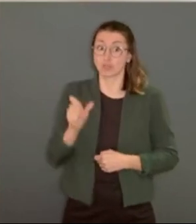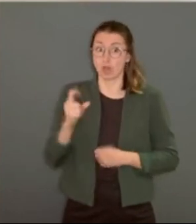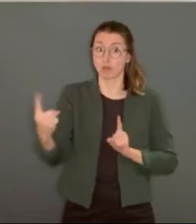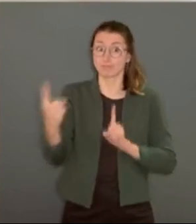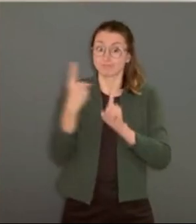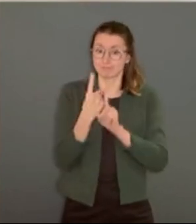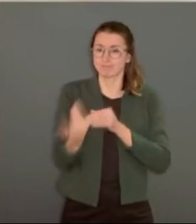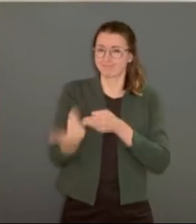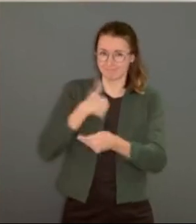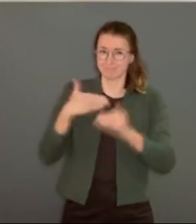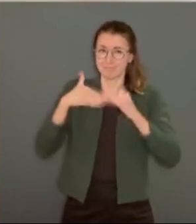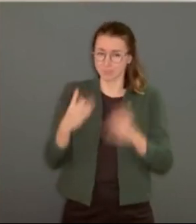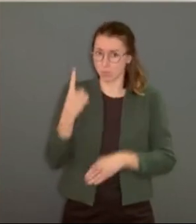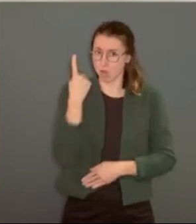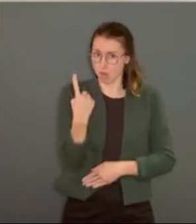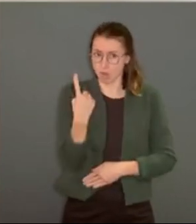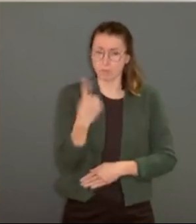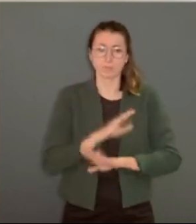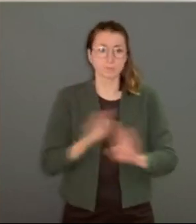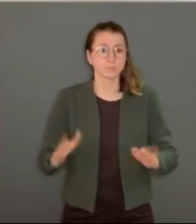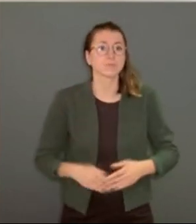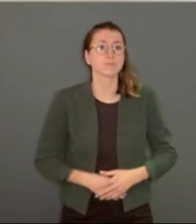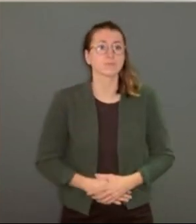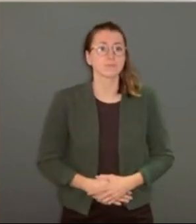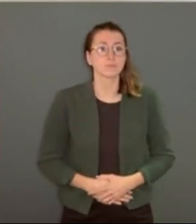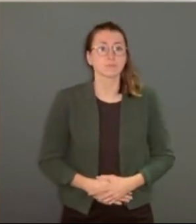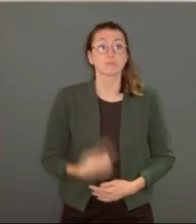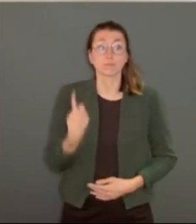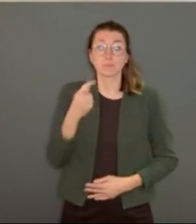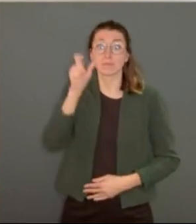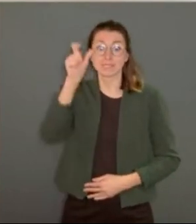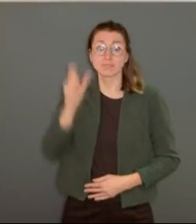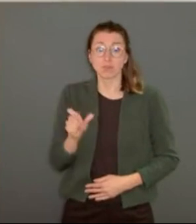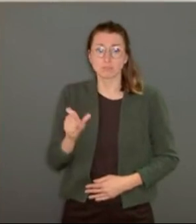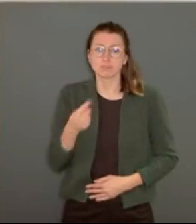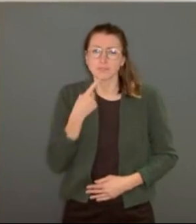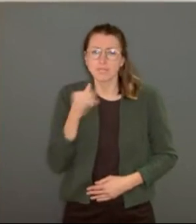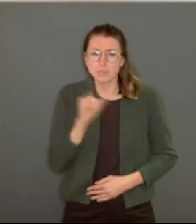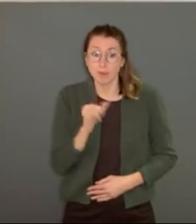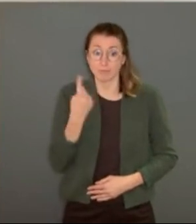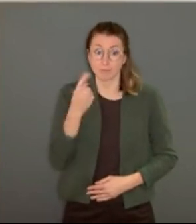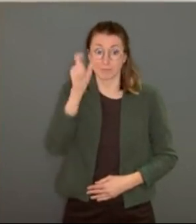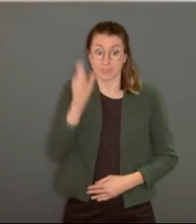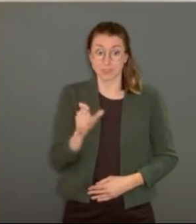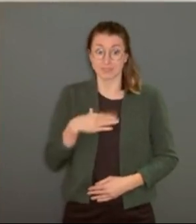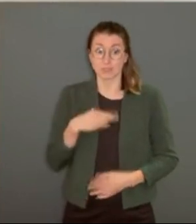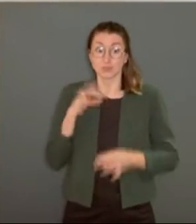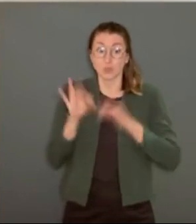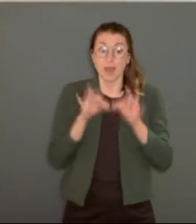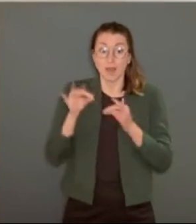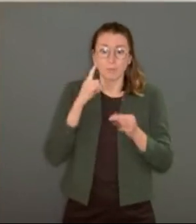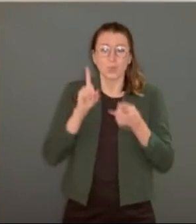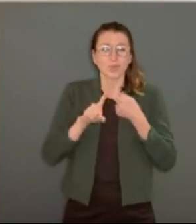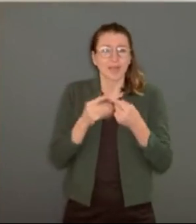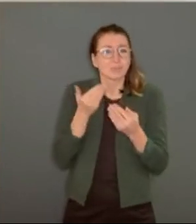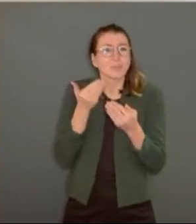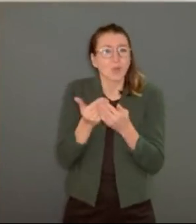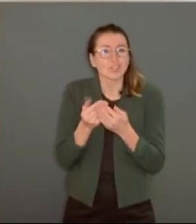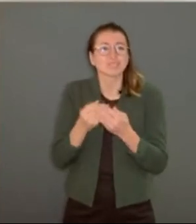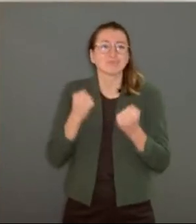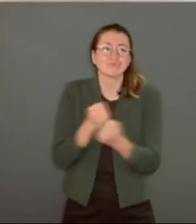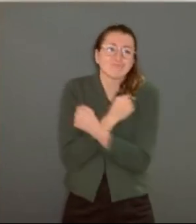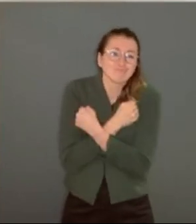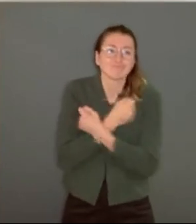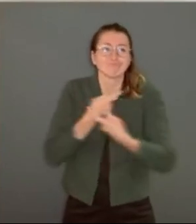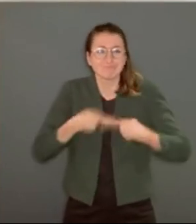à la fois, et cette une personne est aussi le contact rapproché. Mais la règle de 4 reste valable à